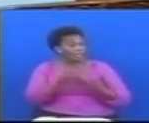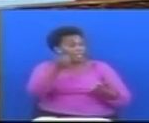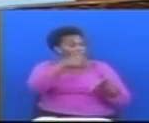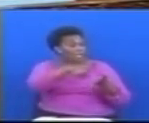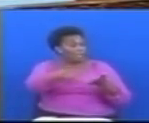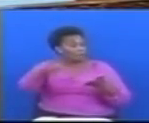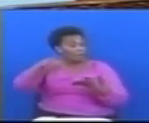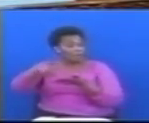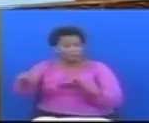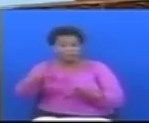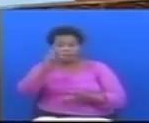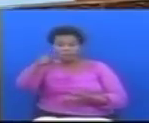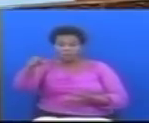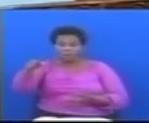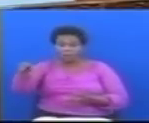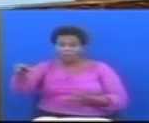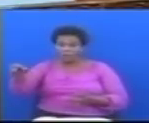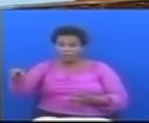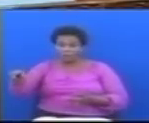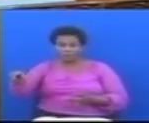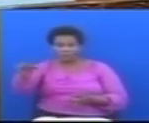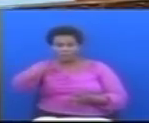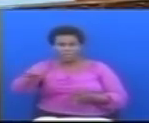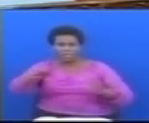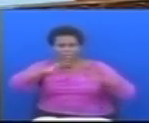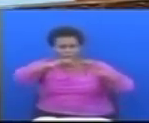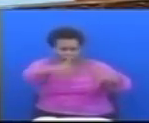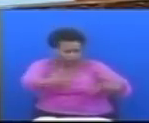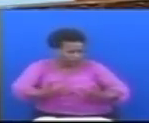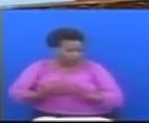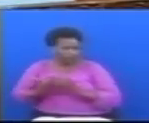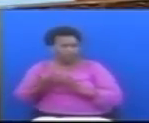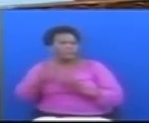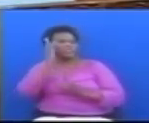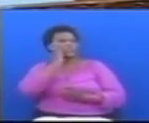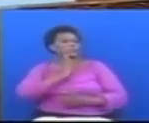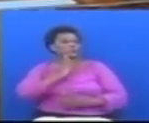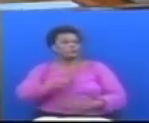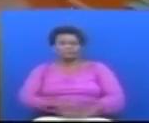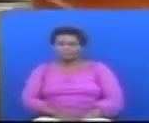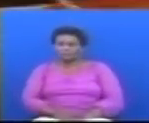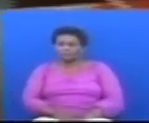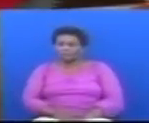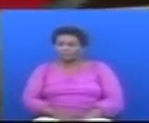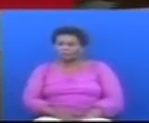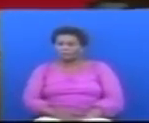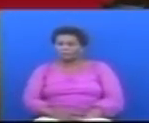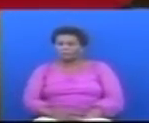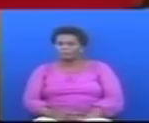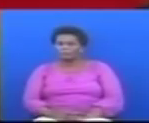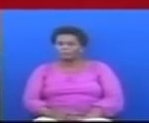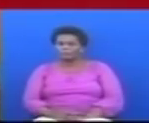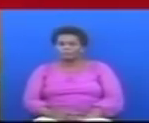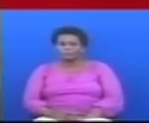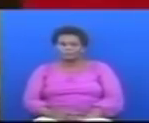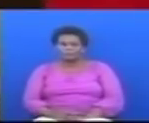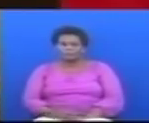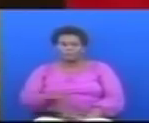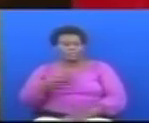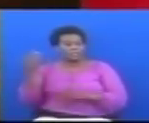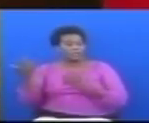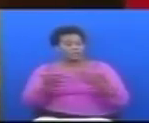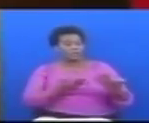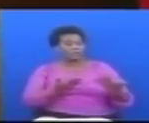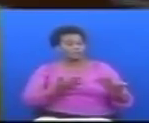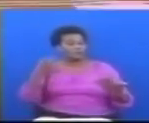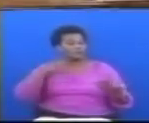na jeshi la wananchi pasipo kulipwa fidia. Je, serikali ina mpango gani wa haraka kulipa fidia kwa wananchi hao? Wizara ya